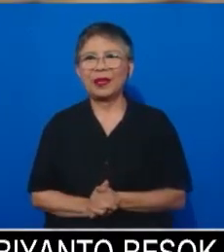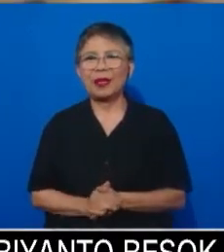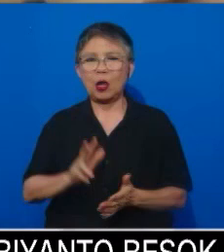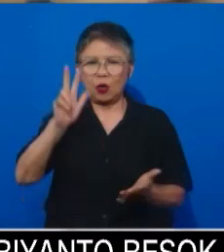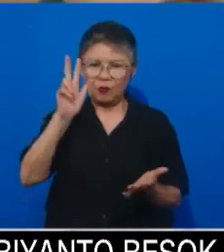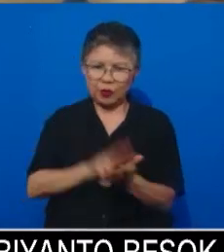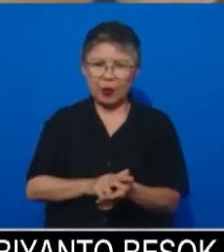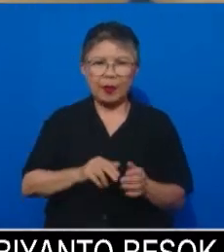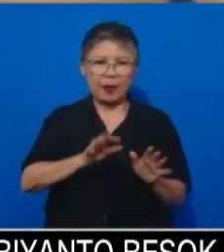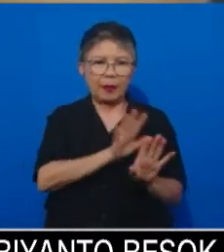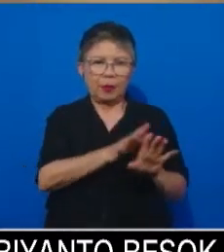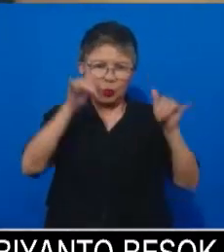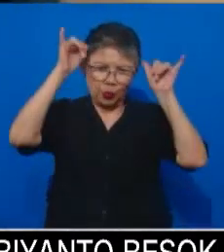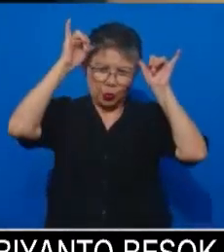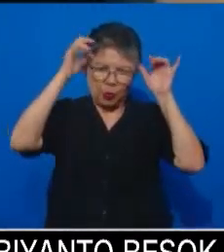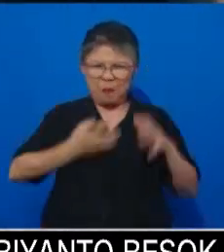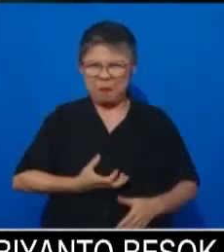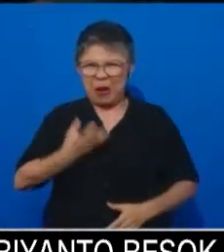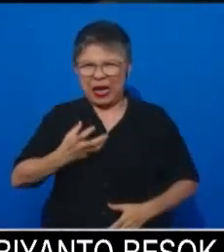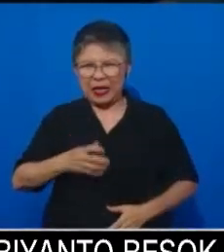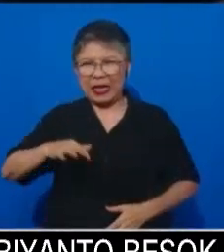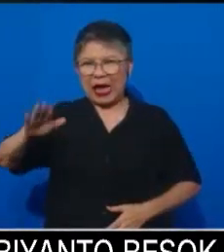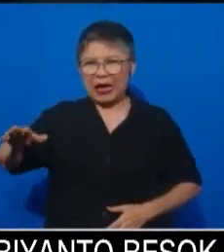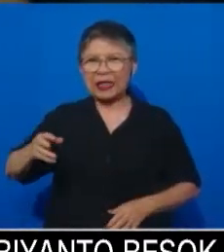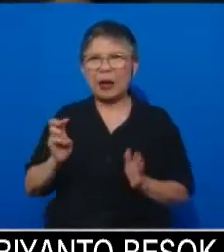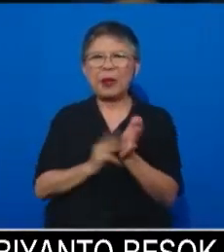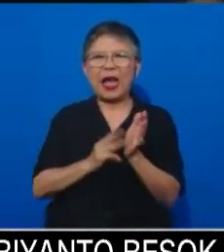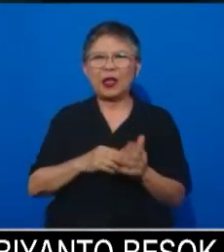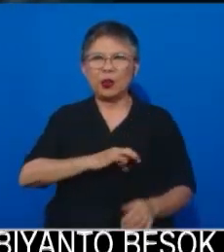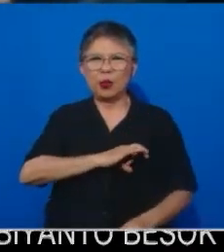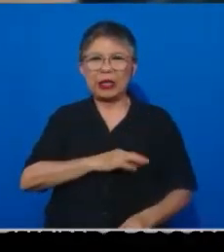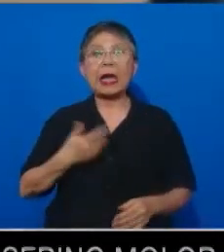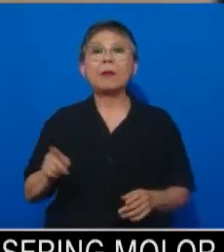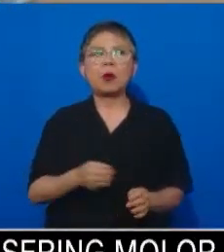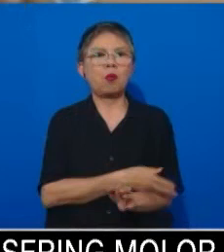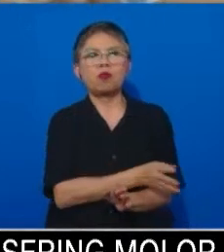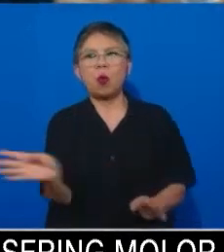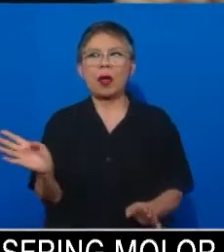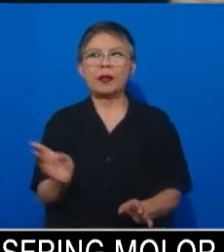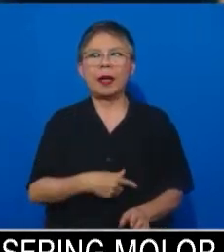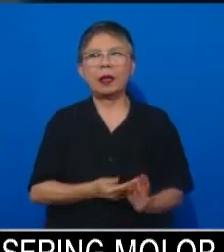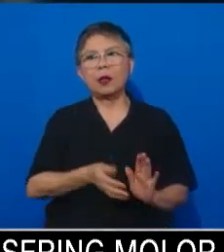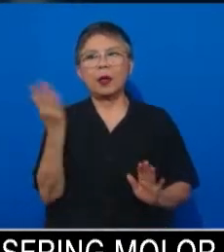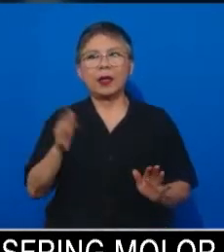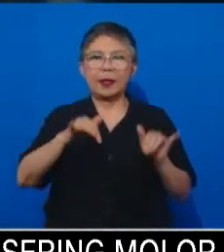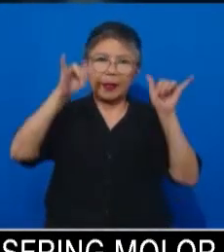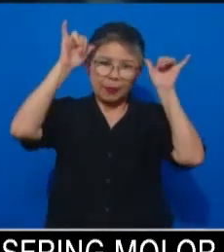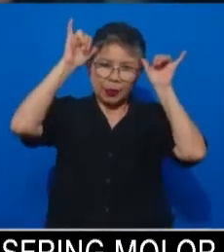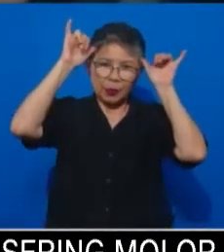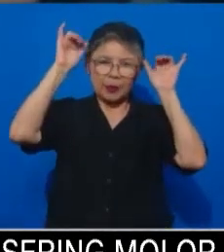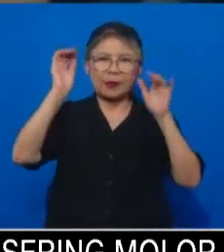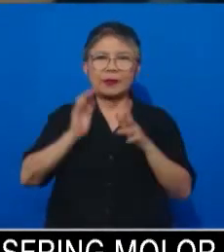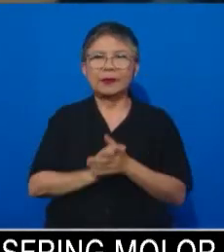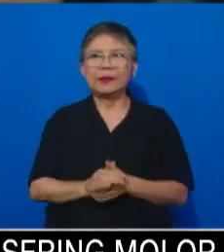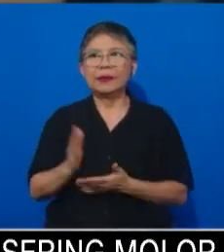Konfirmasi bahwa PDI Perjuangan berang dengan anak dan menantu presiden karena membelot dari arahan partai terungkap dari pernyataan Sekjen